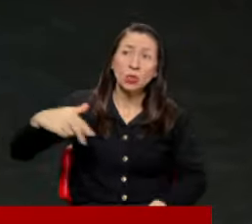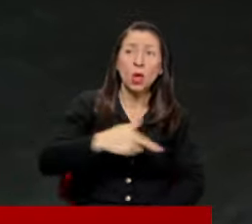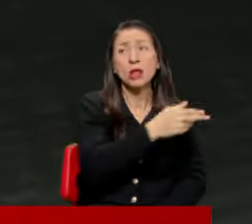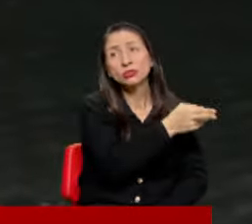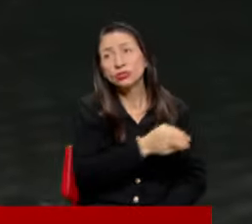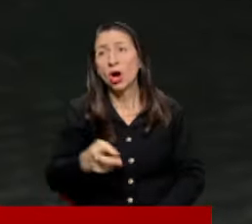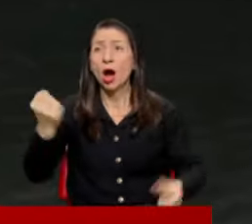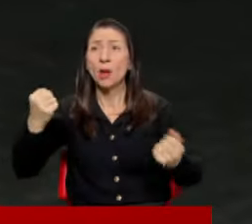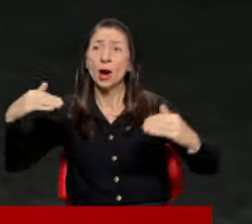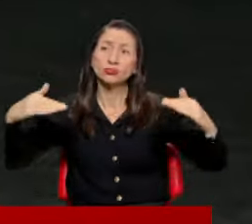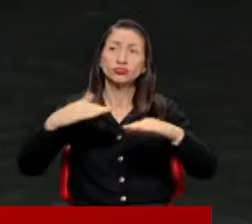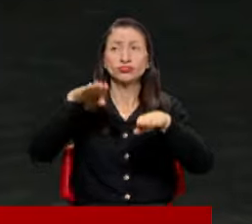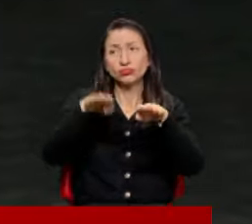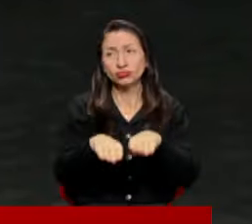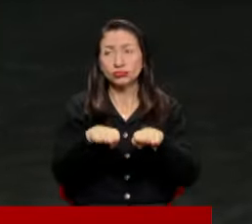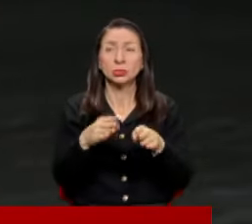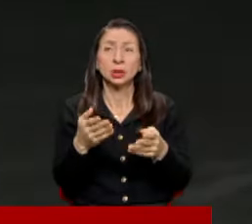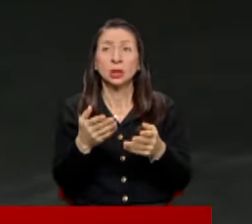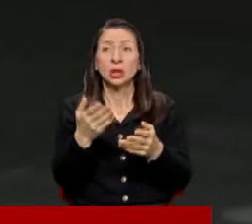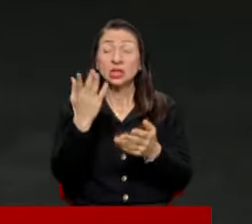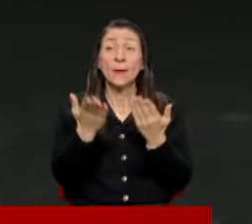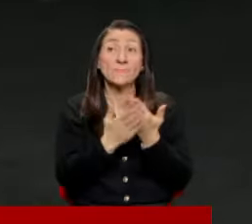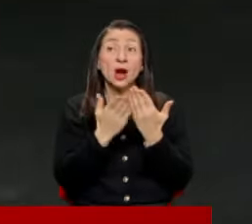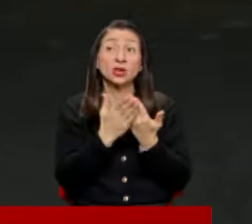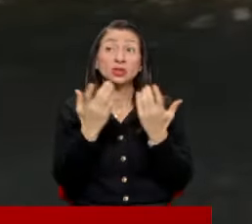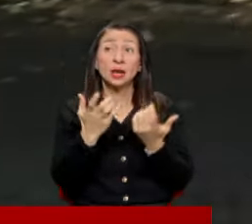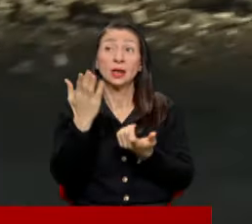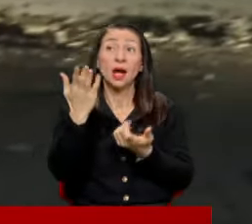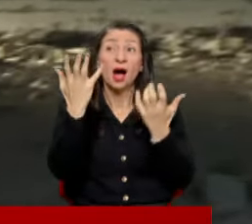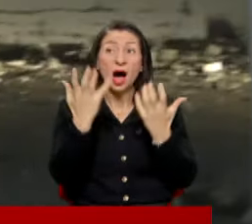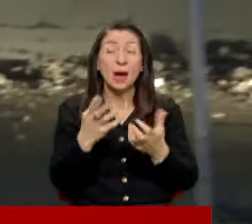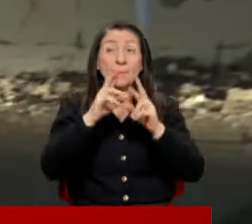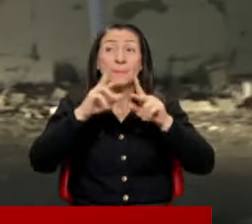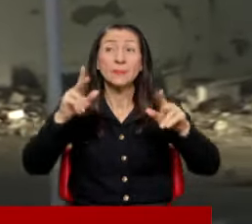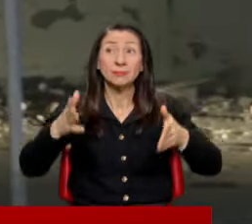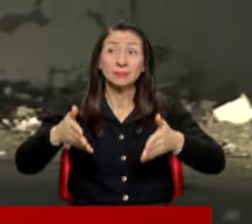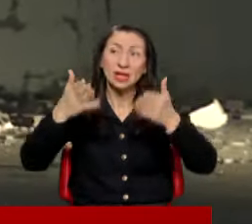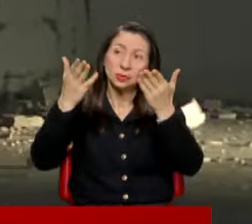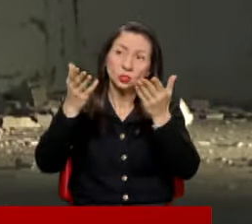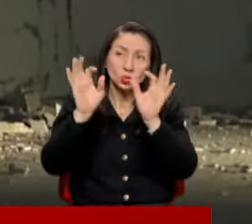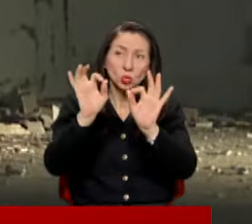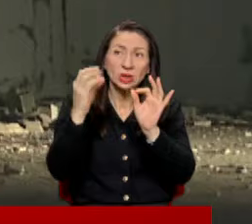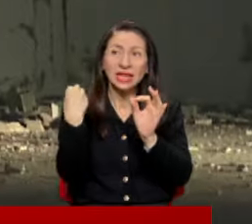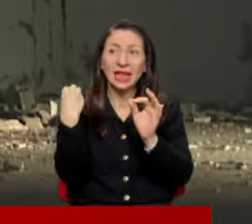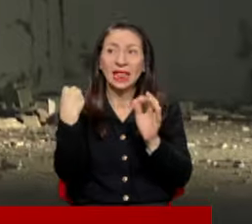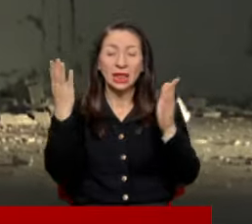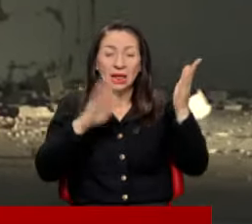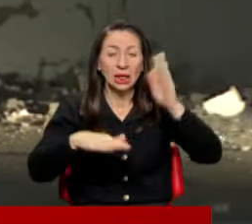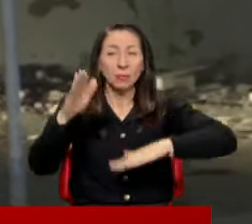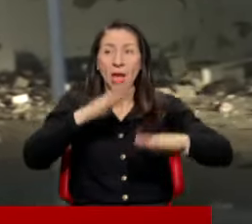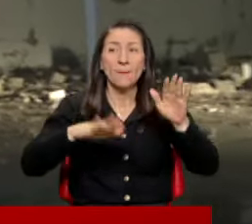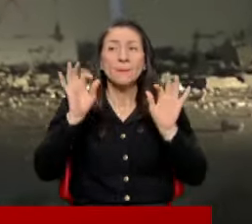geçiyorlar arabalar burada duruyorlar işte Kahramanmaraş'ta ağır hasarlı binaların çoğu yeni yeni yıkılmaya